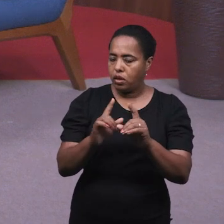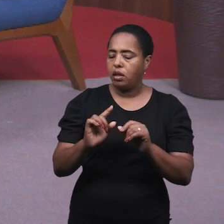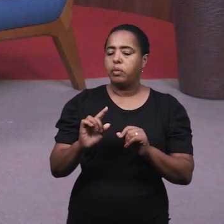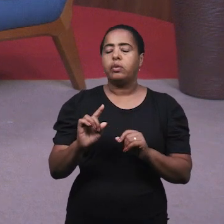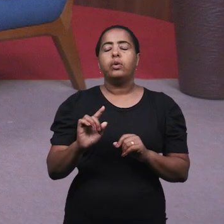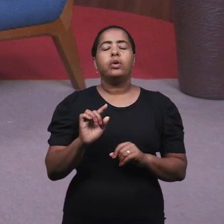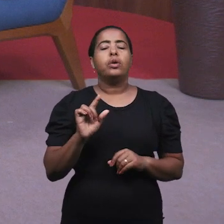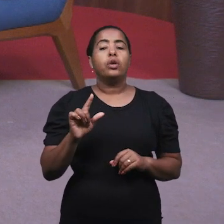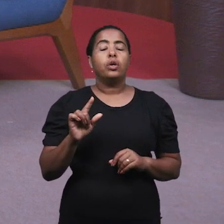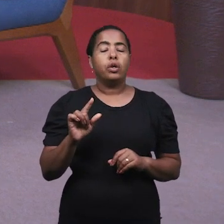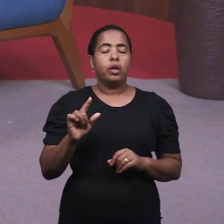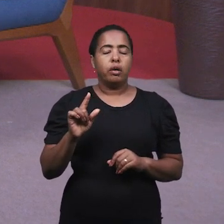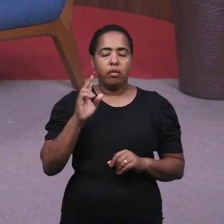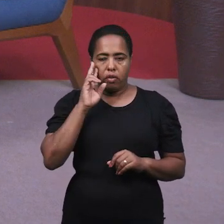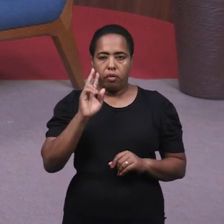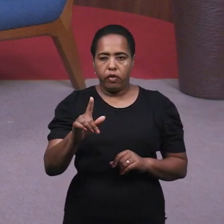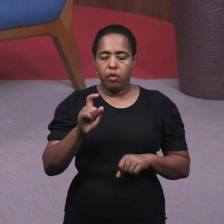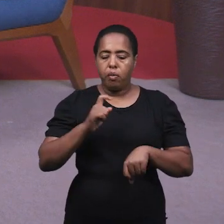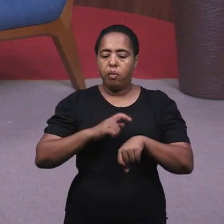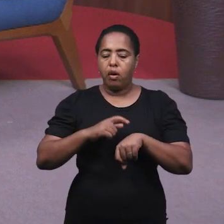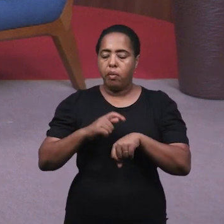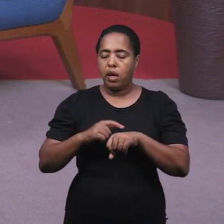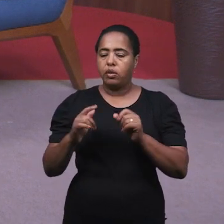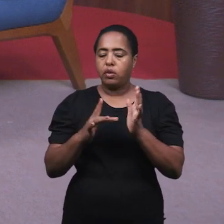il apparaît aux disciples dans le chemin d'Emmaüs.